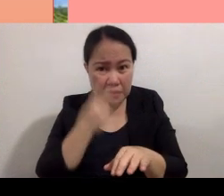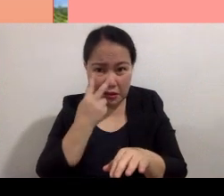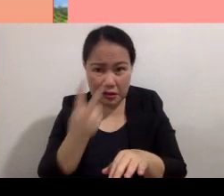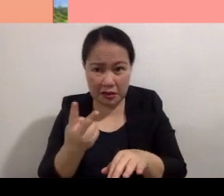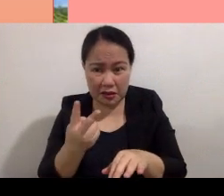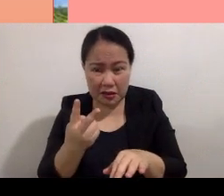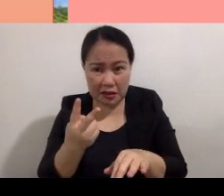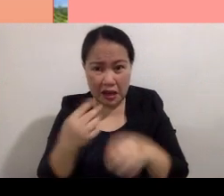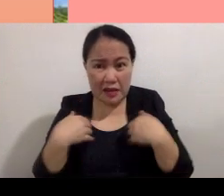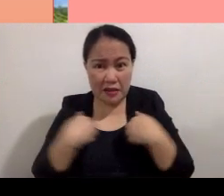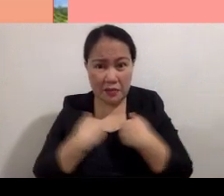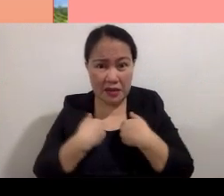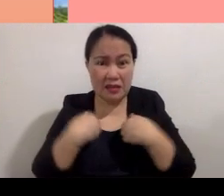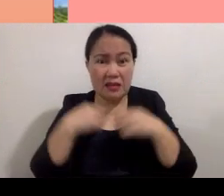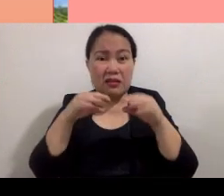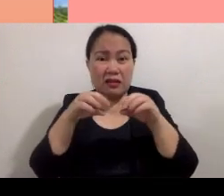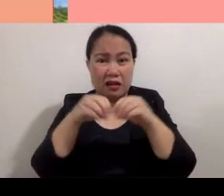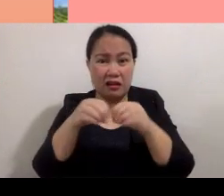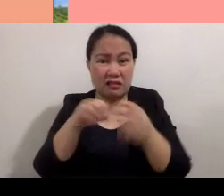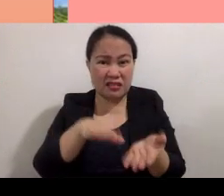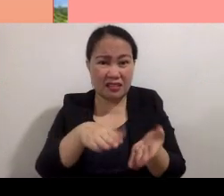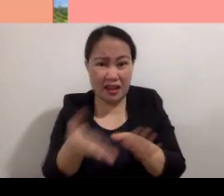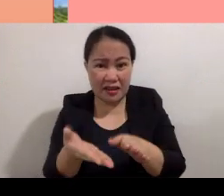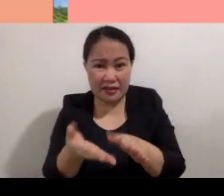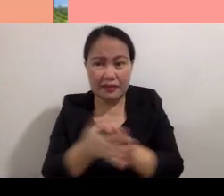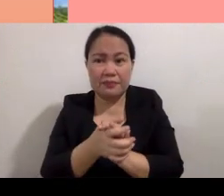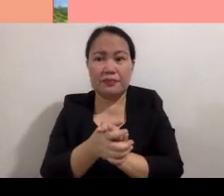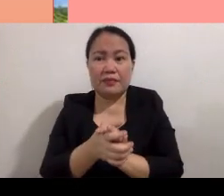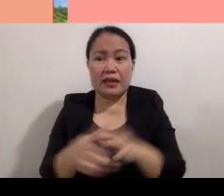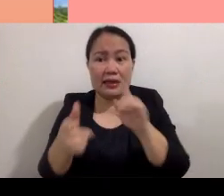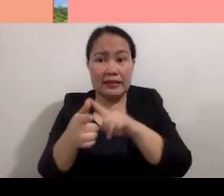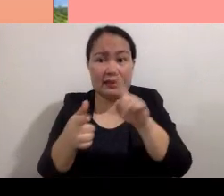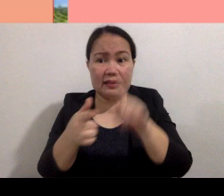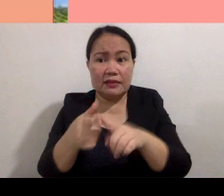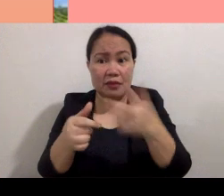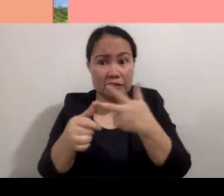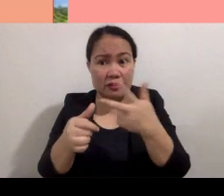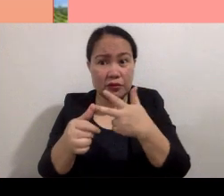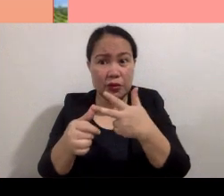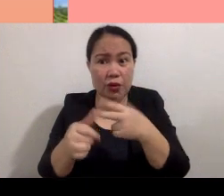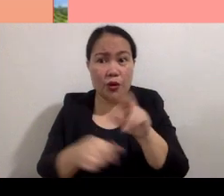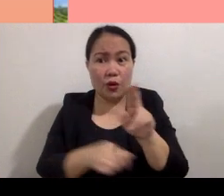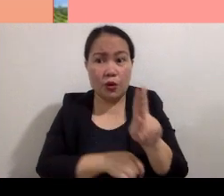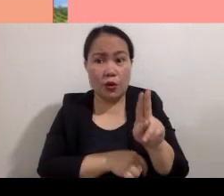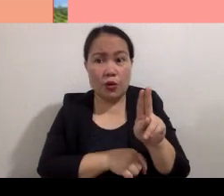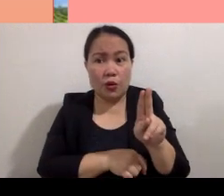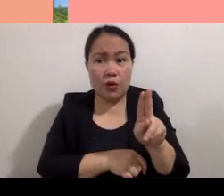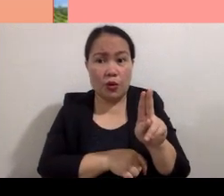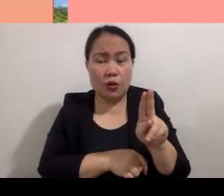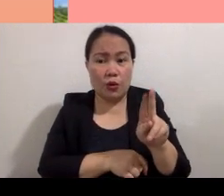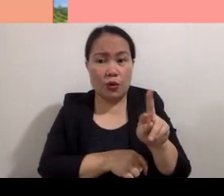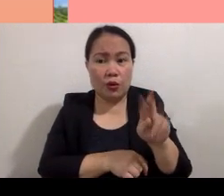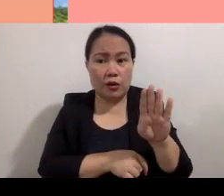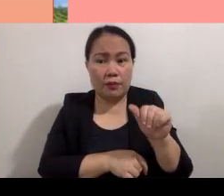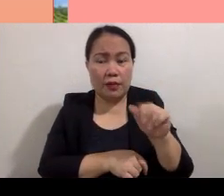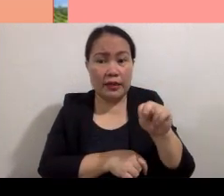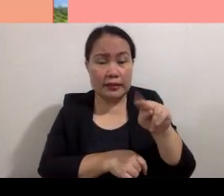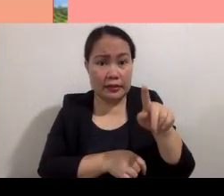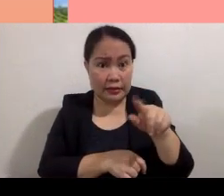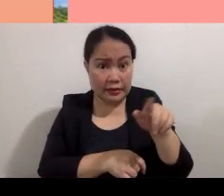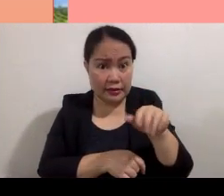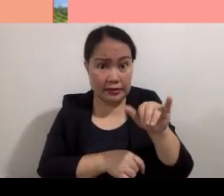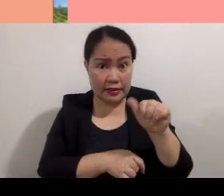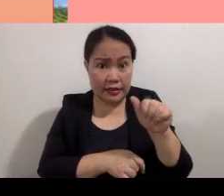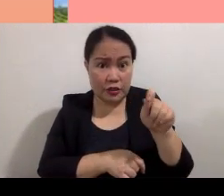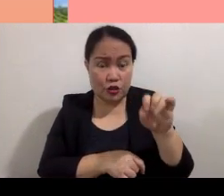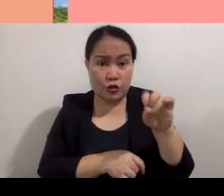makikita natin noon na ngayon ay hindi na nag-i-exist. Pangatlo ay yung urbanisasyon at pang-apat ay